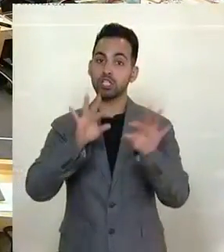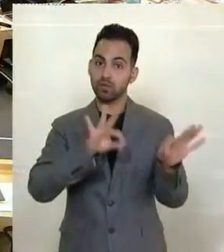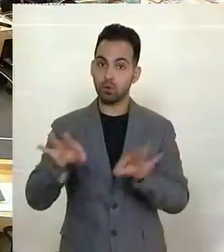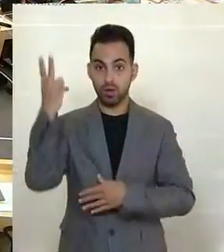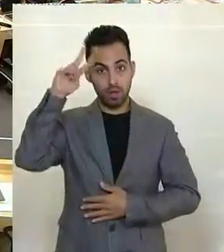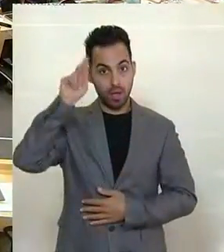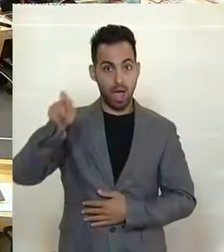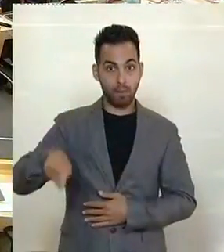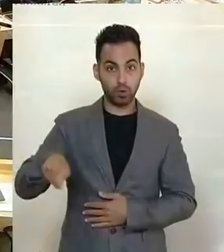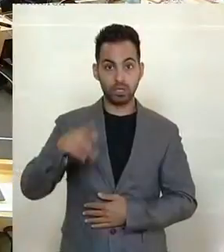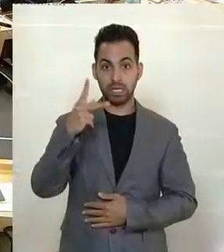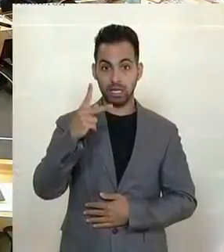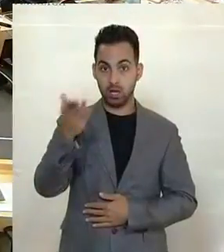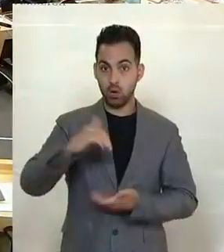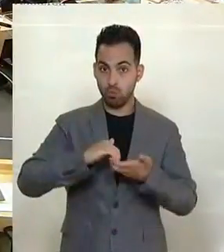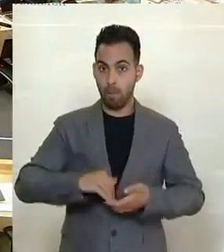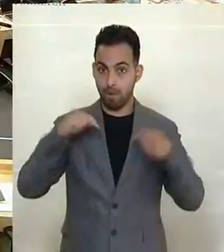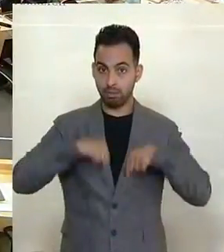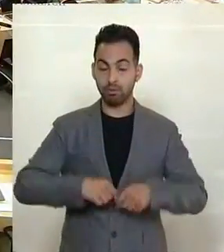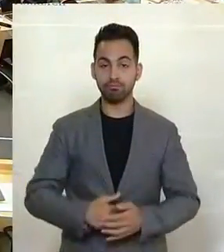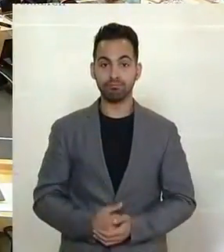Herr Abgeordneter Kickl, Klubobmann.